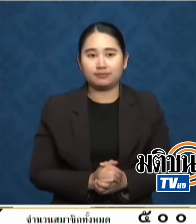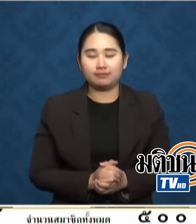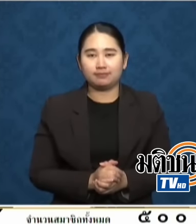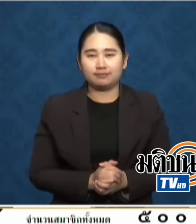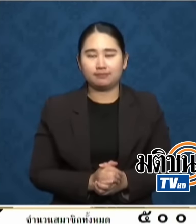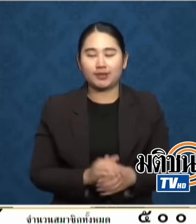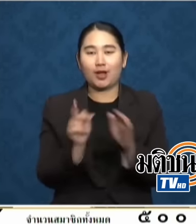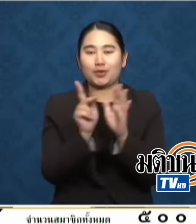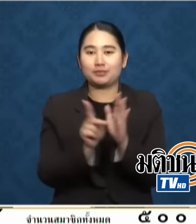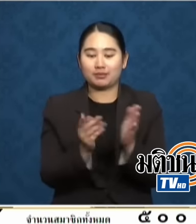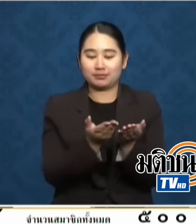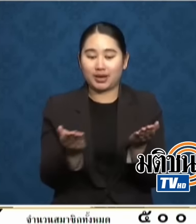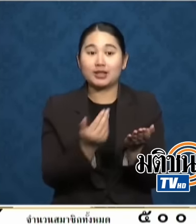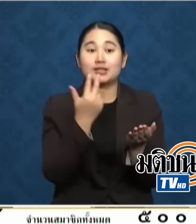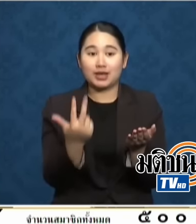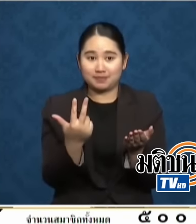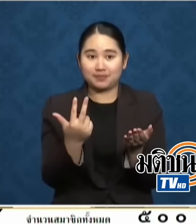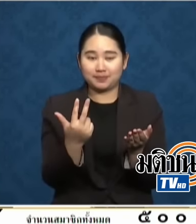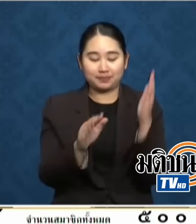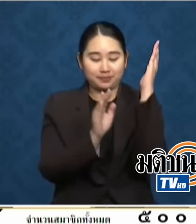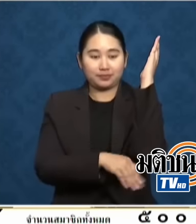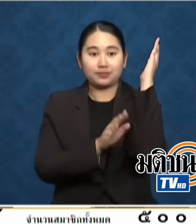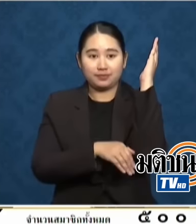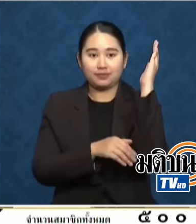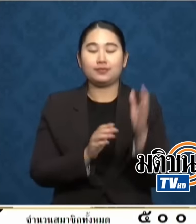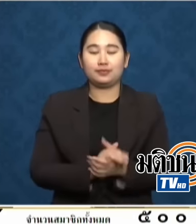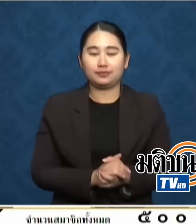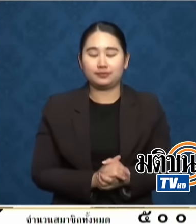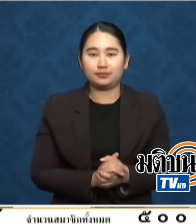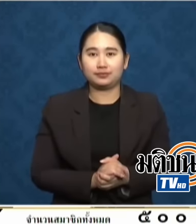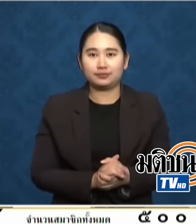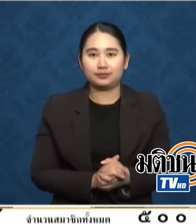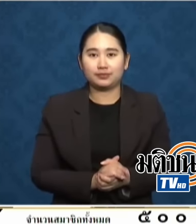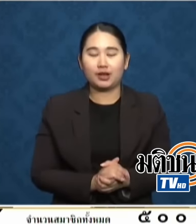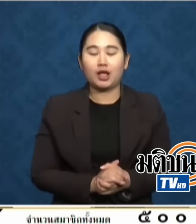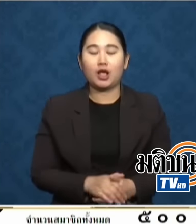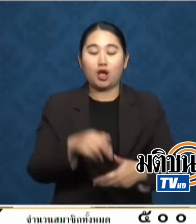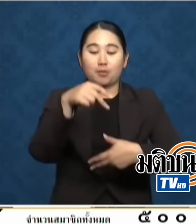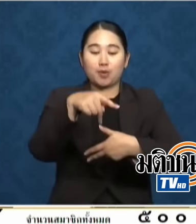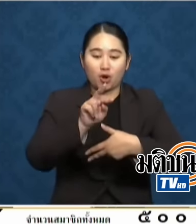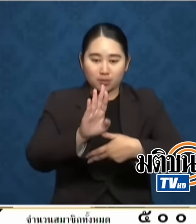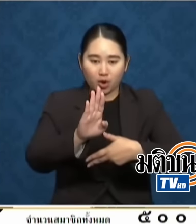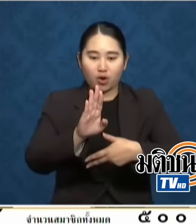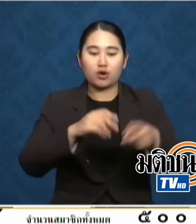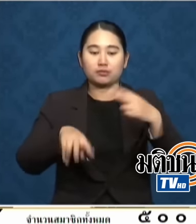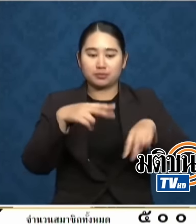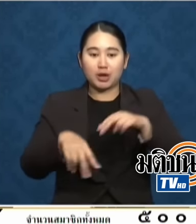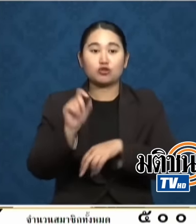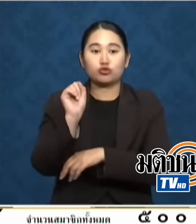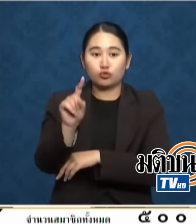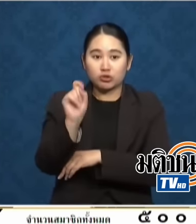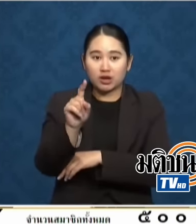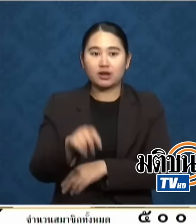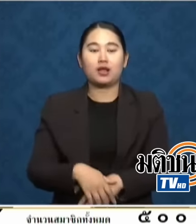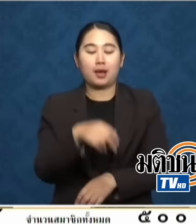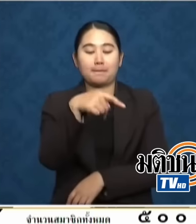3ฉบับอยู่ในจังหวัดชายแดนภาคใต้ครับพระราชบัญญัติบริหารสถานการณ์ฉุกเฉินหรือพ